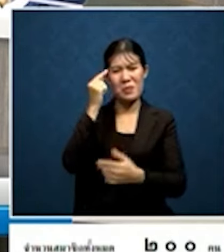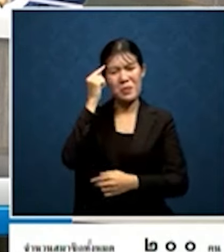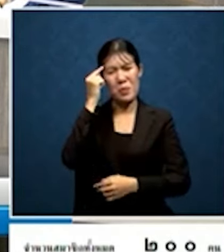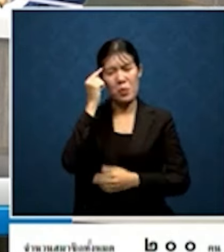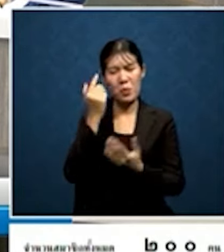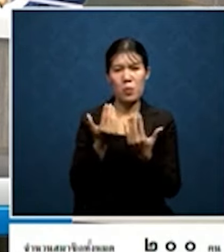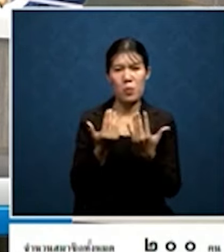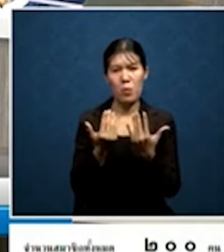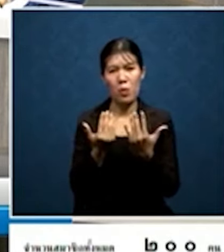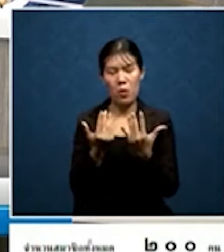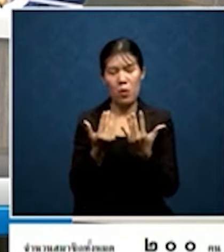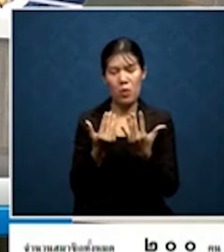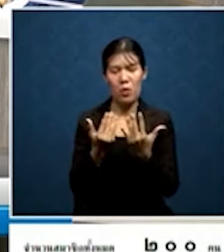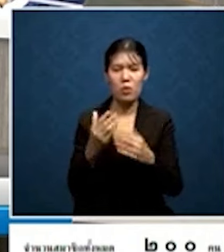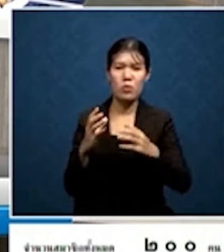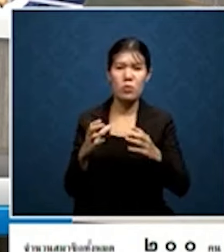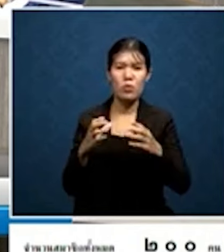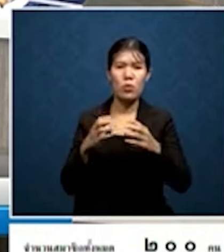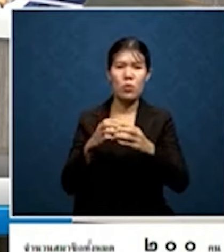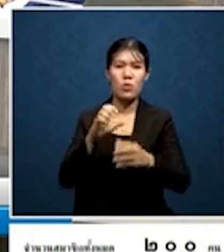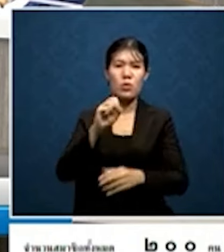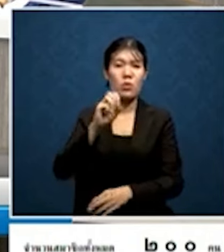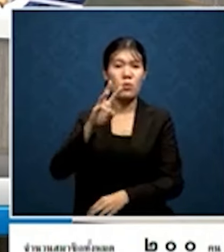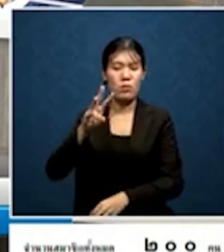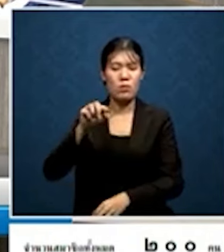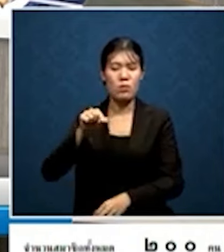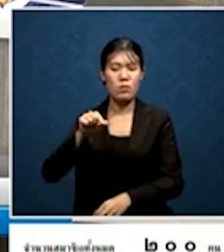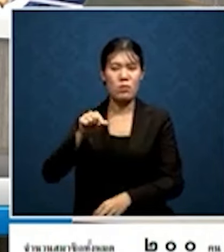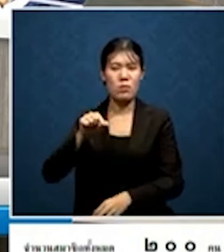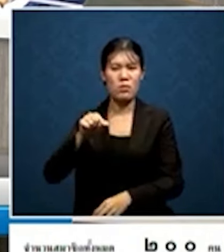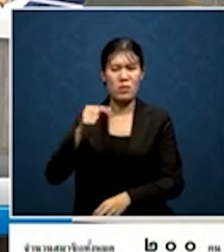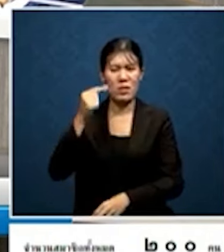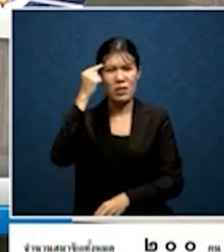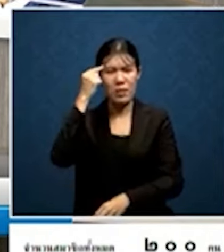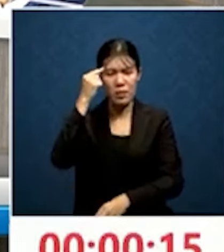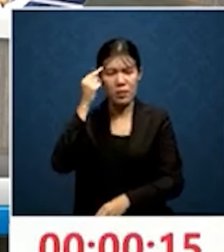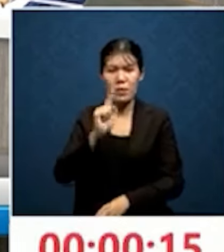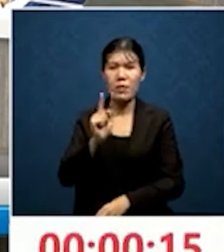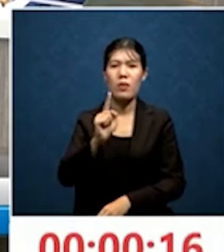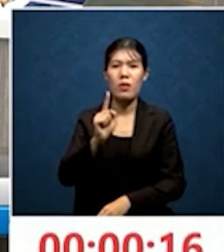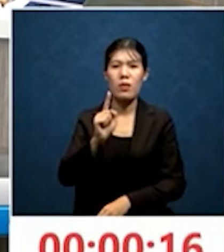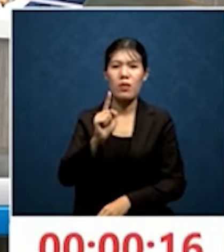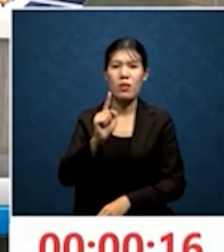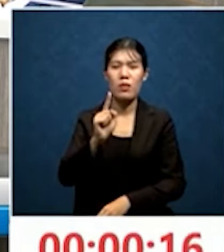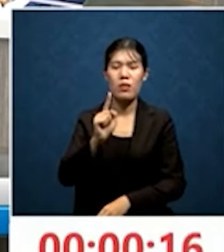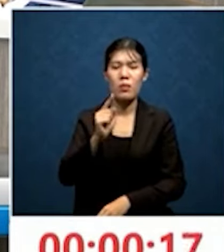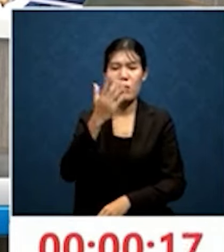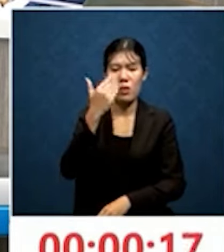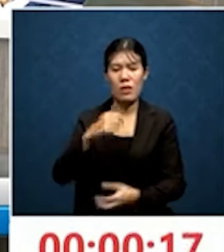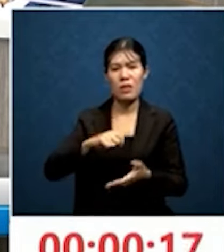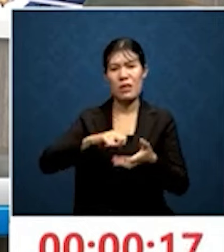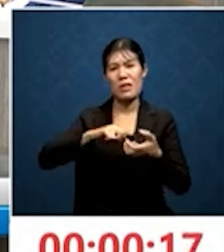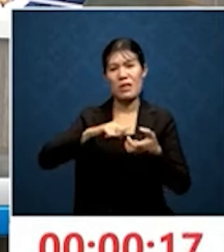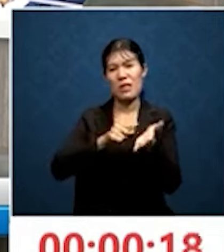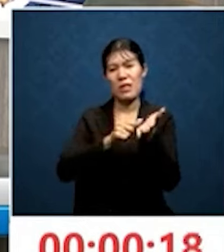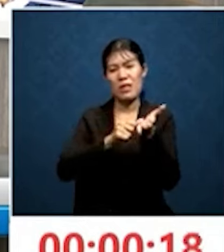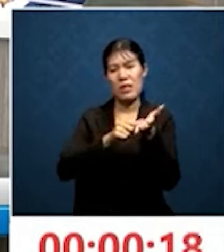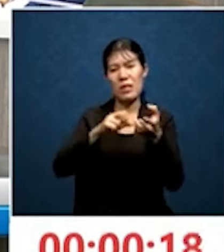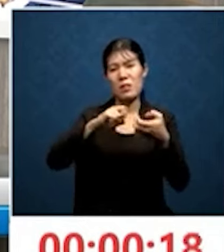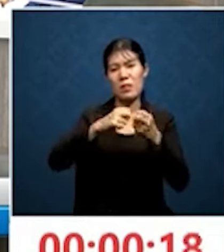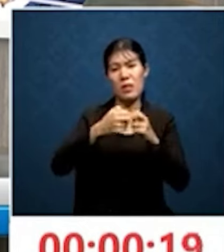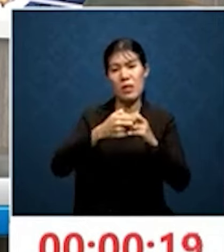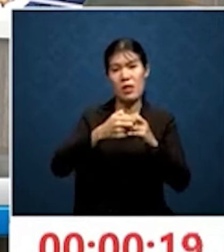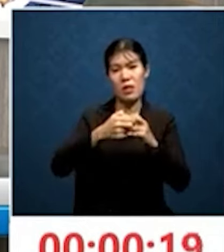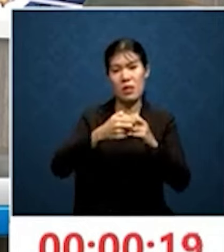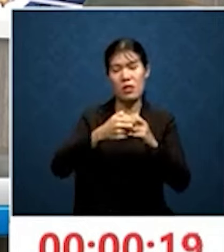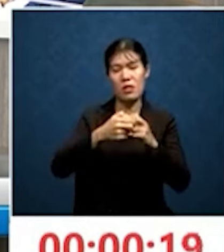ให้ดำรงตำแหน่งสมาชิกวุฒิสภาหรือไม่คือเขายึดตามคำสั่งของมหาดไทยนะคะที่สั่งปลดคุณหมอออกจากตำแหน่งนายกเทศม